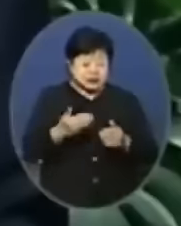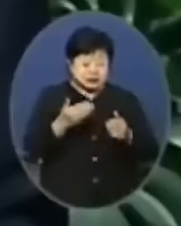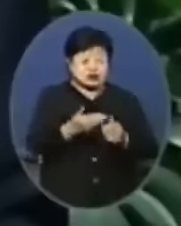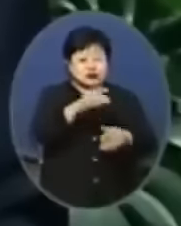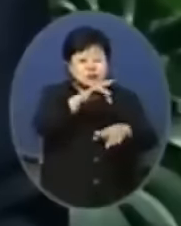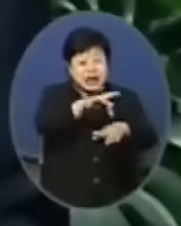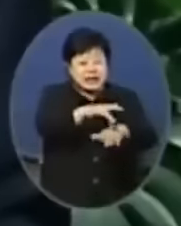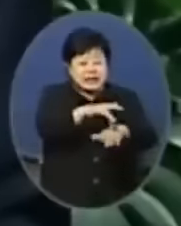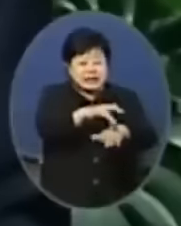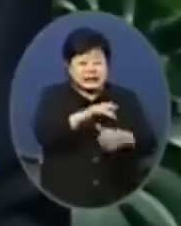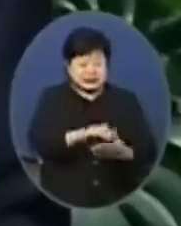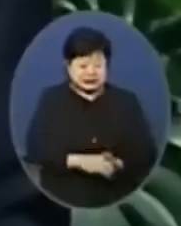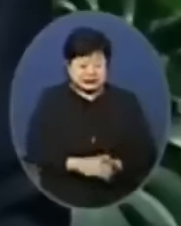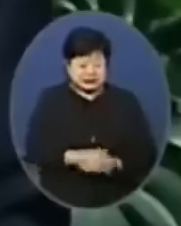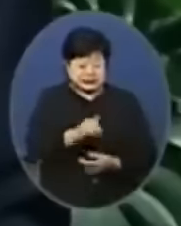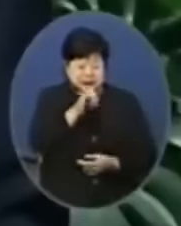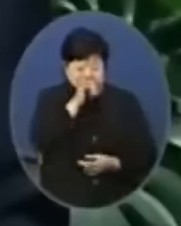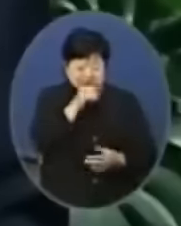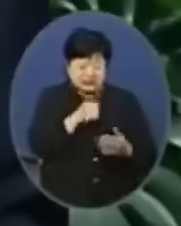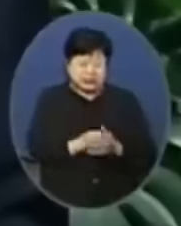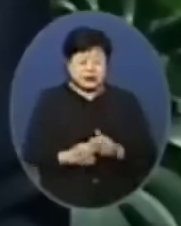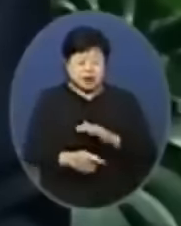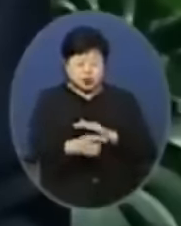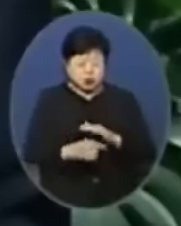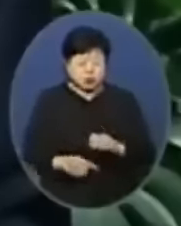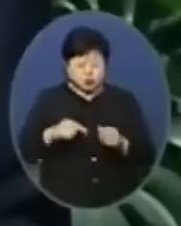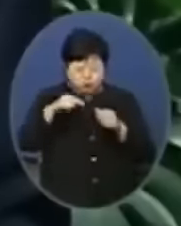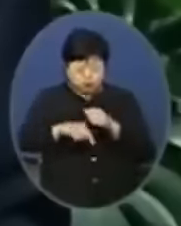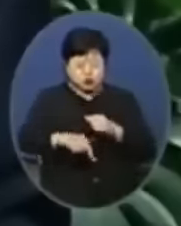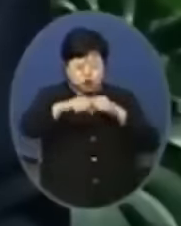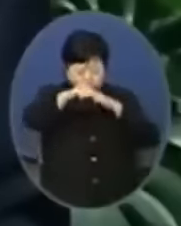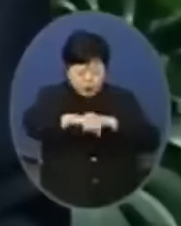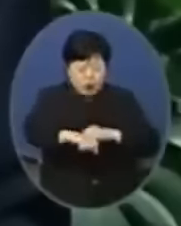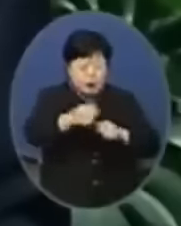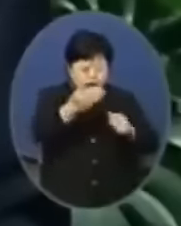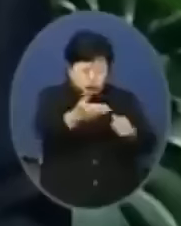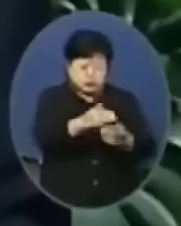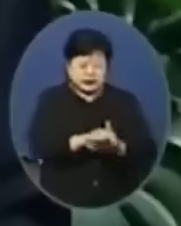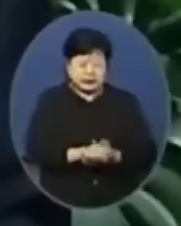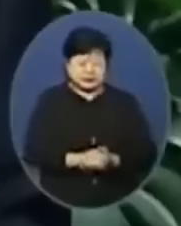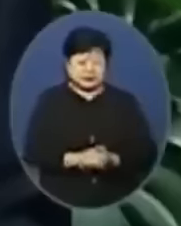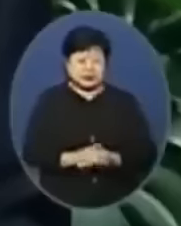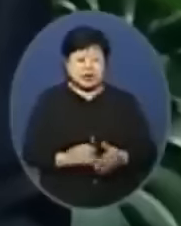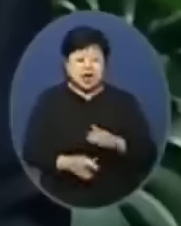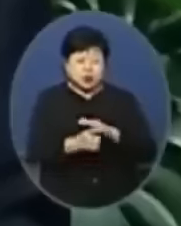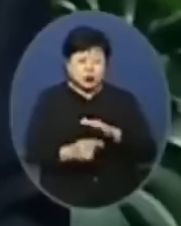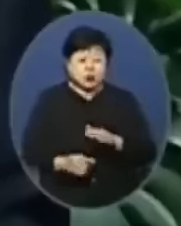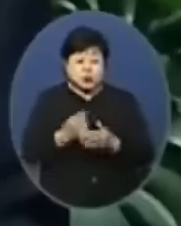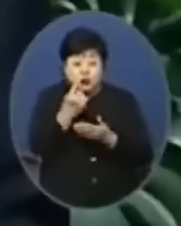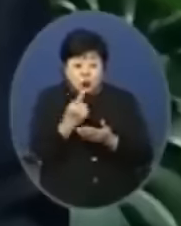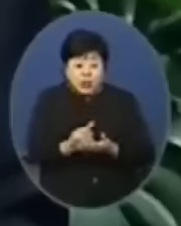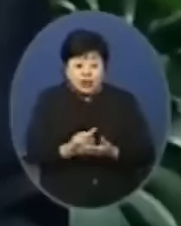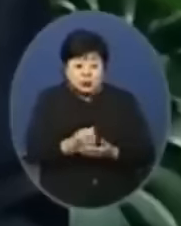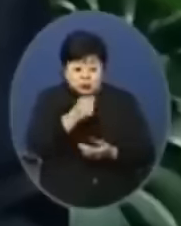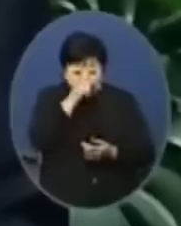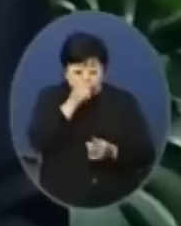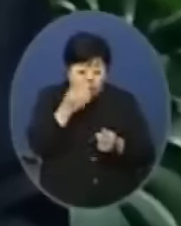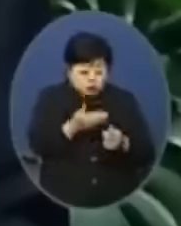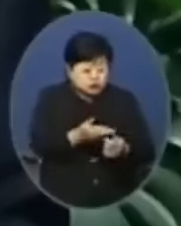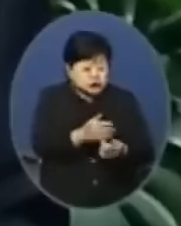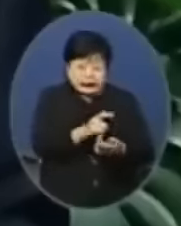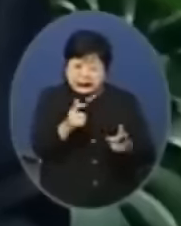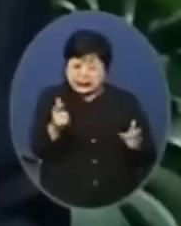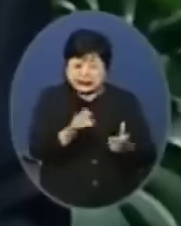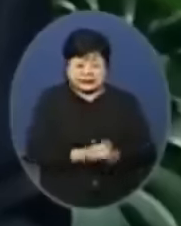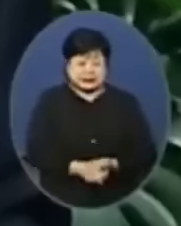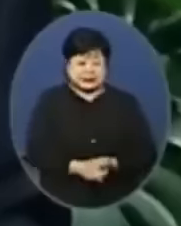마귀가 있어서는 도둑질하고 죽이고 멸망을 시키는 것입니다. 도둑이 들어와서 여러분 좋은 일을 해주는 일이